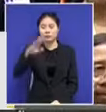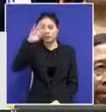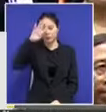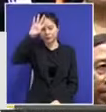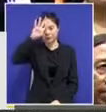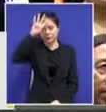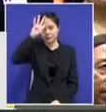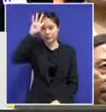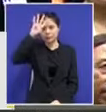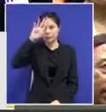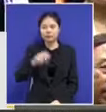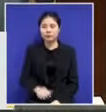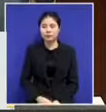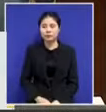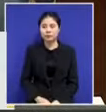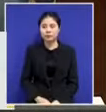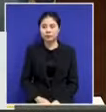งรุ่งเรืองกิจครับ